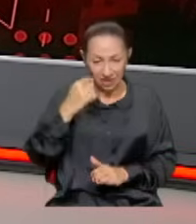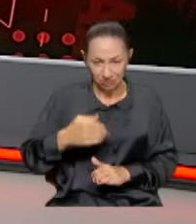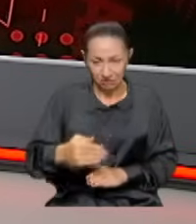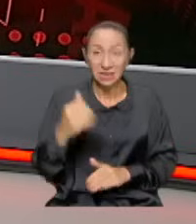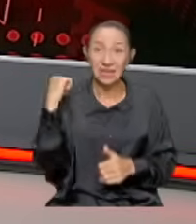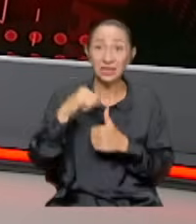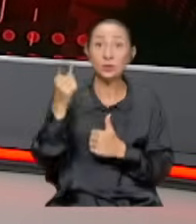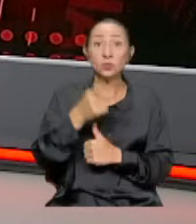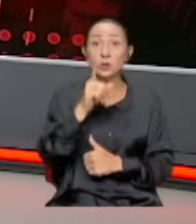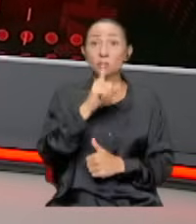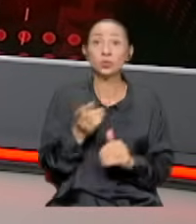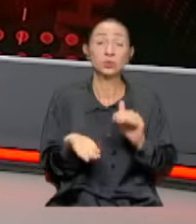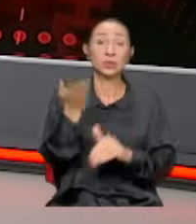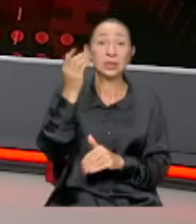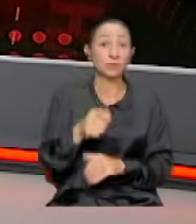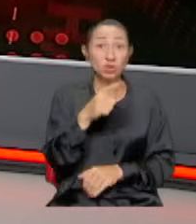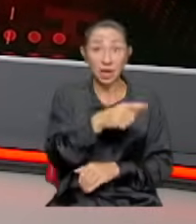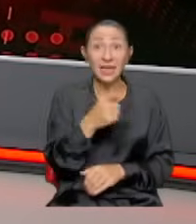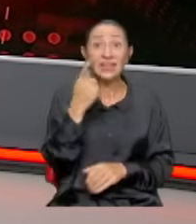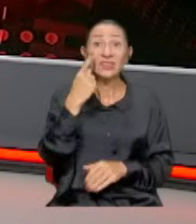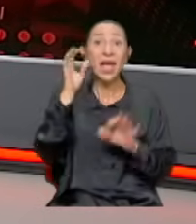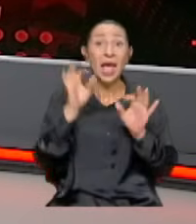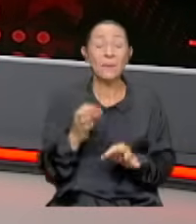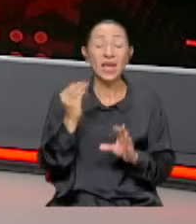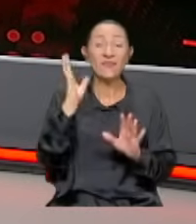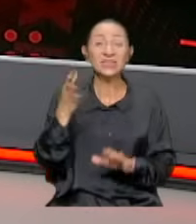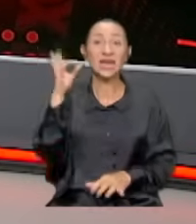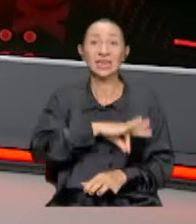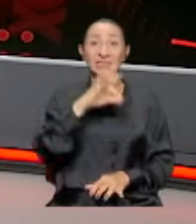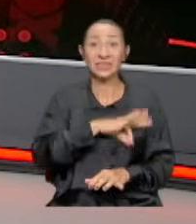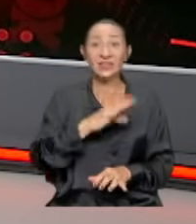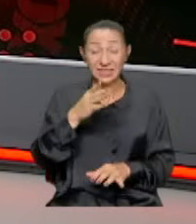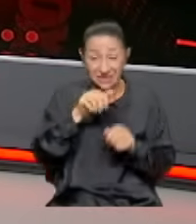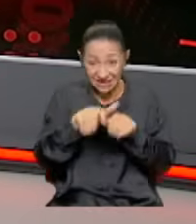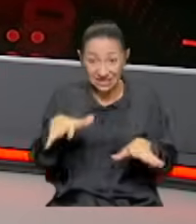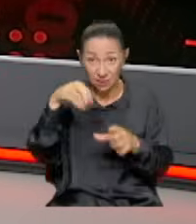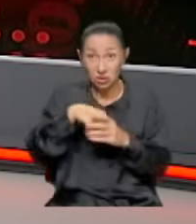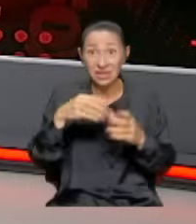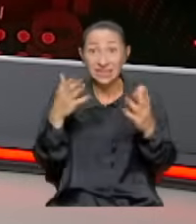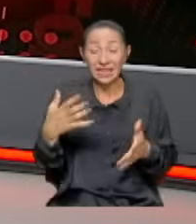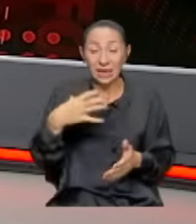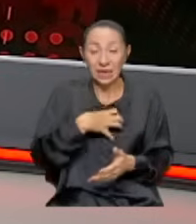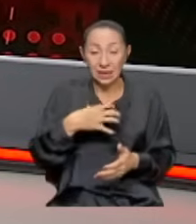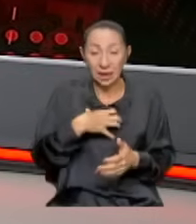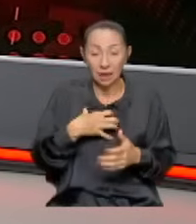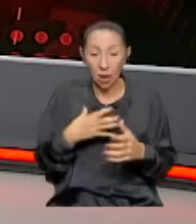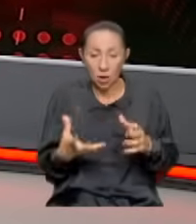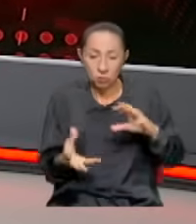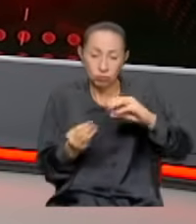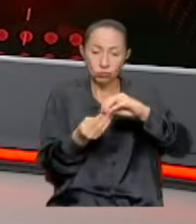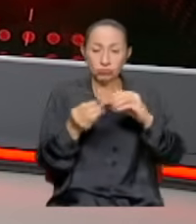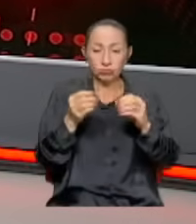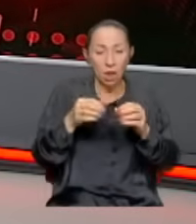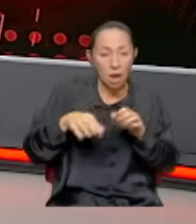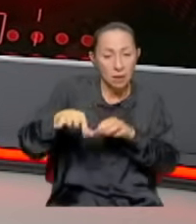ayında yine %100 artıracak Yani devlet her zaman en çok kazanan ve sistemde zaten kendi kendini kompanse ediyor